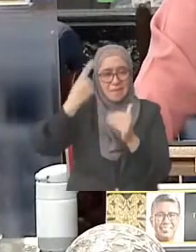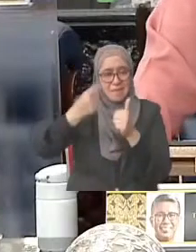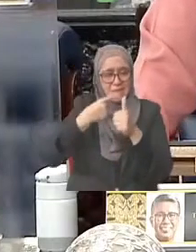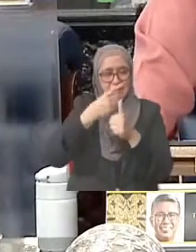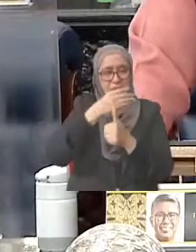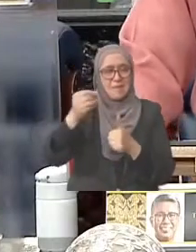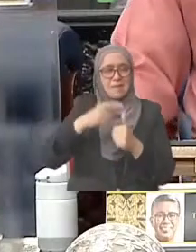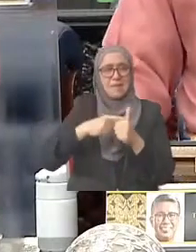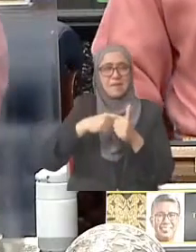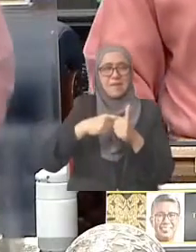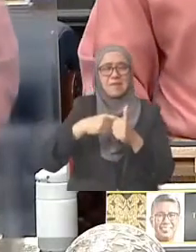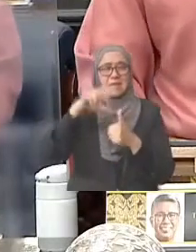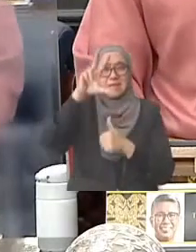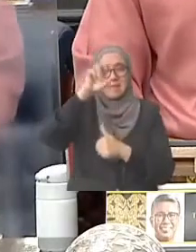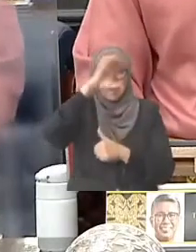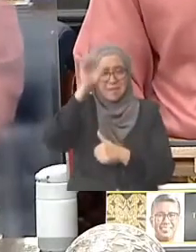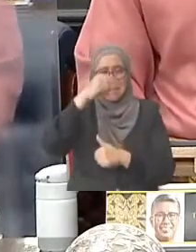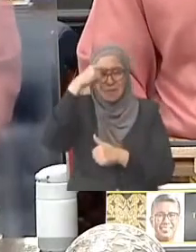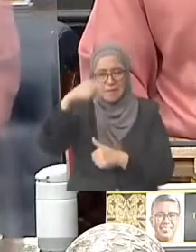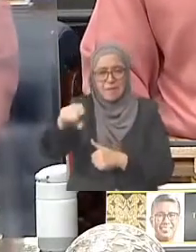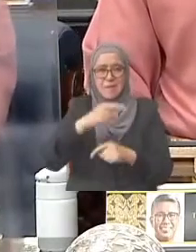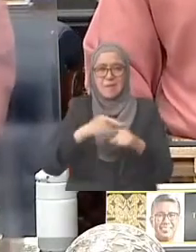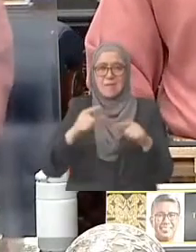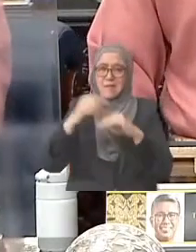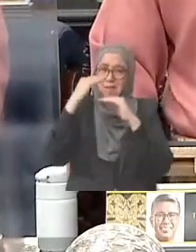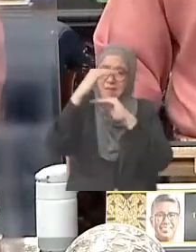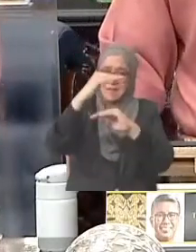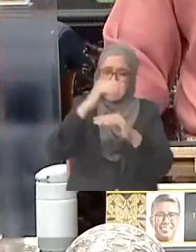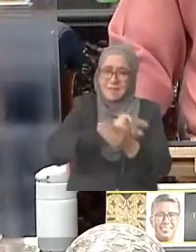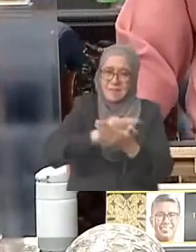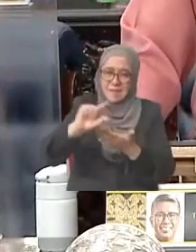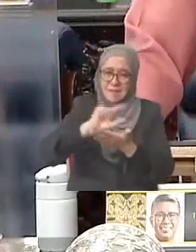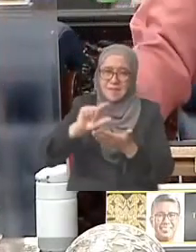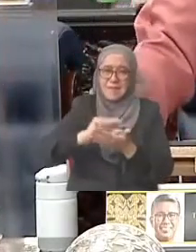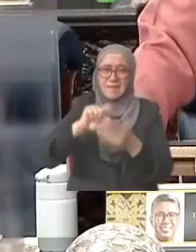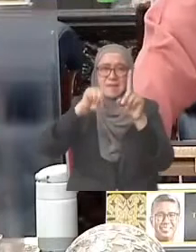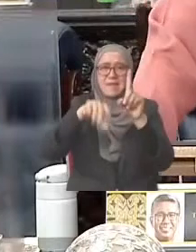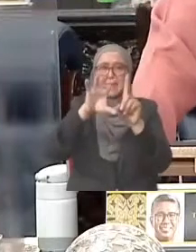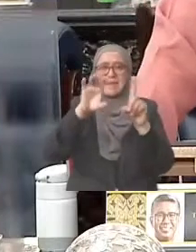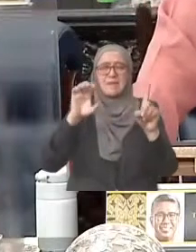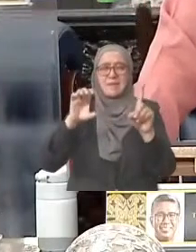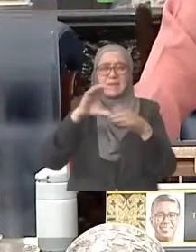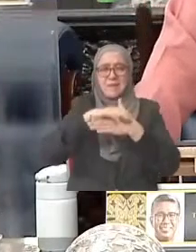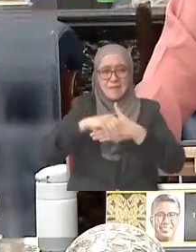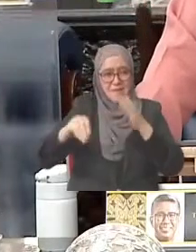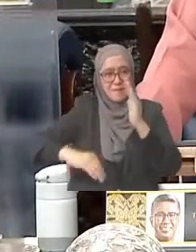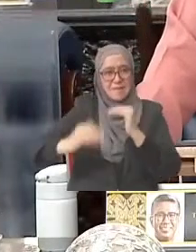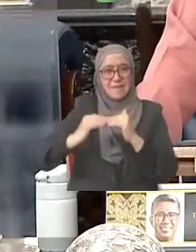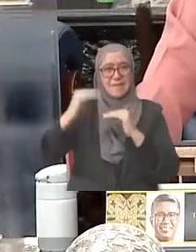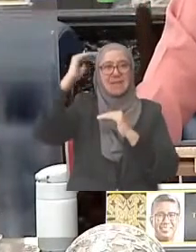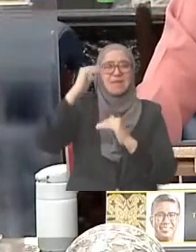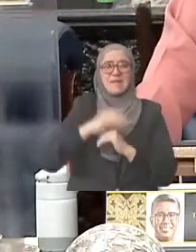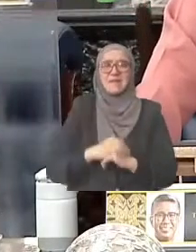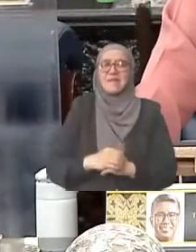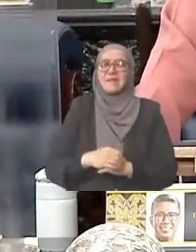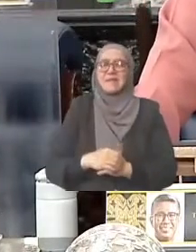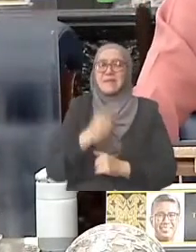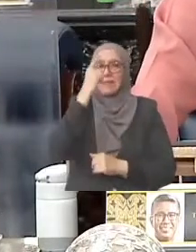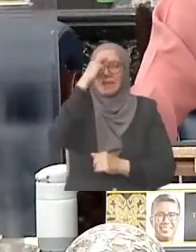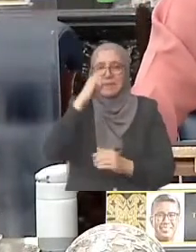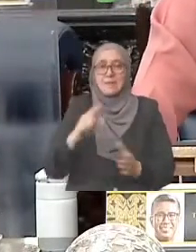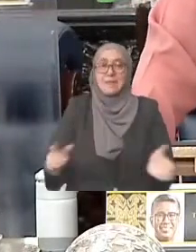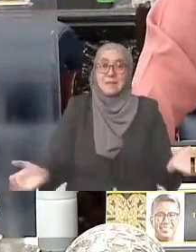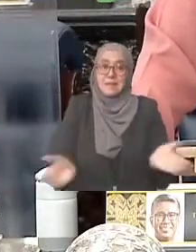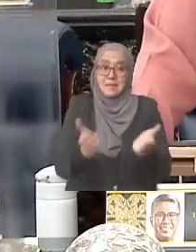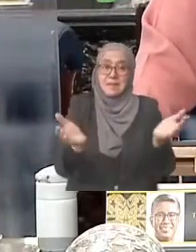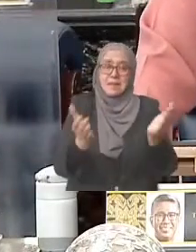kepada pekerjaan bergaji 1205y ke atas Selain itu bagi menggalakkan majikan menjadikan peluang pekerjaan kepada